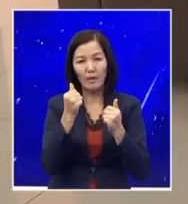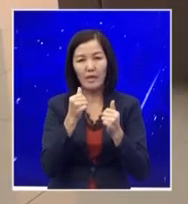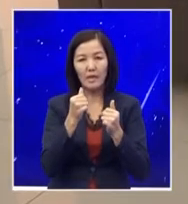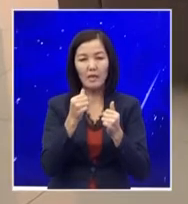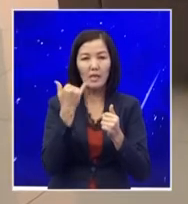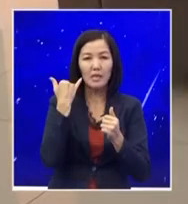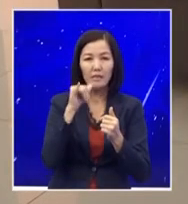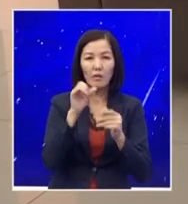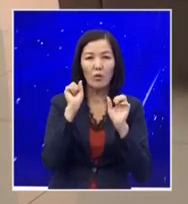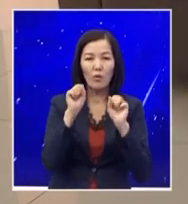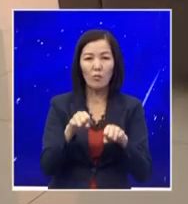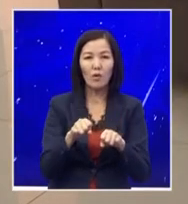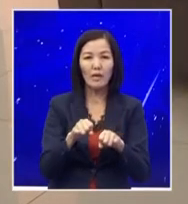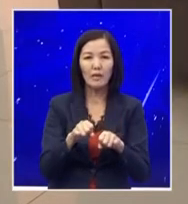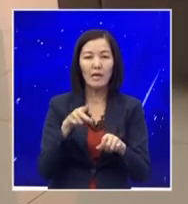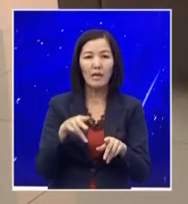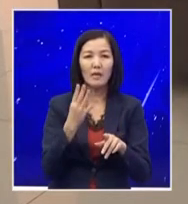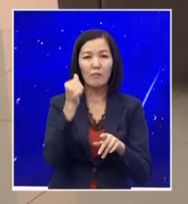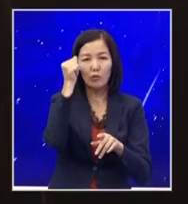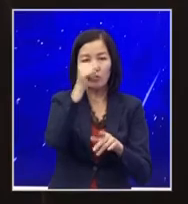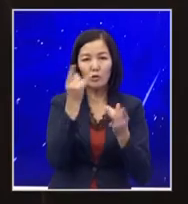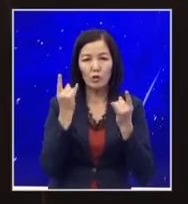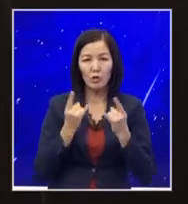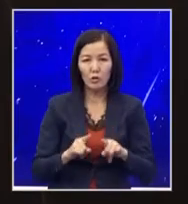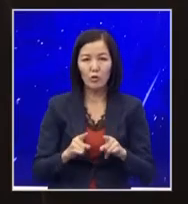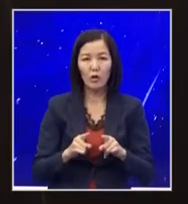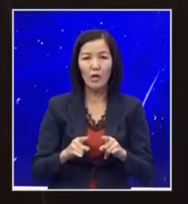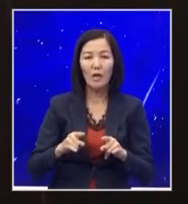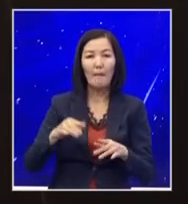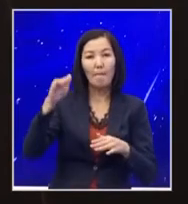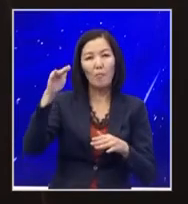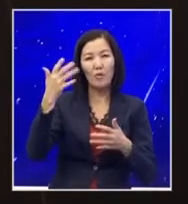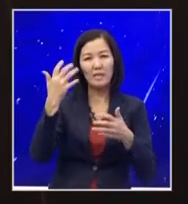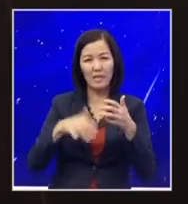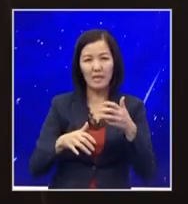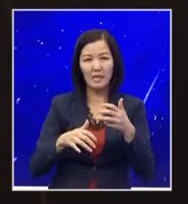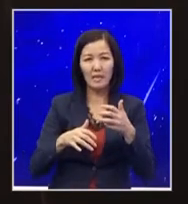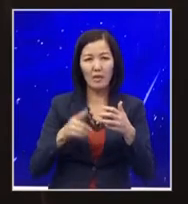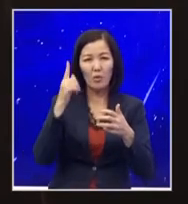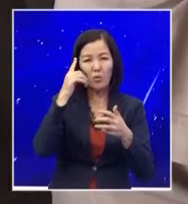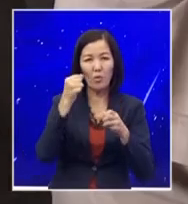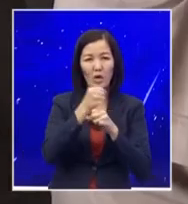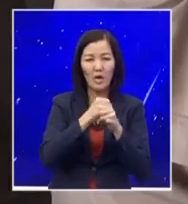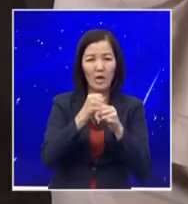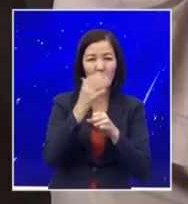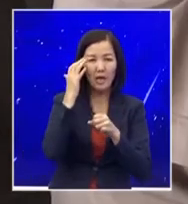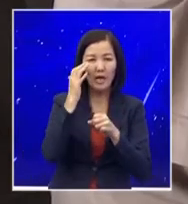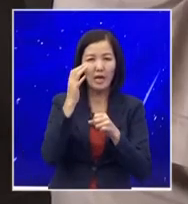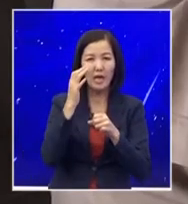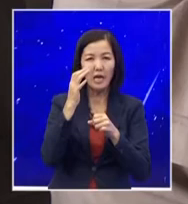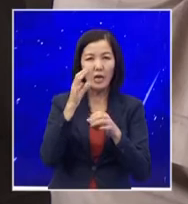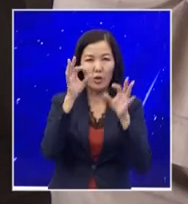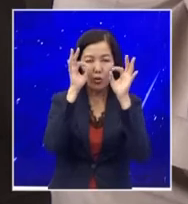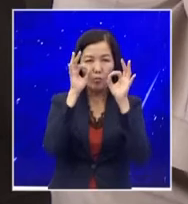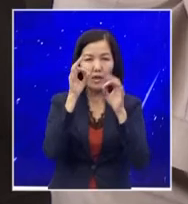болса хабарласа дейді. Ерасыл Серікқалиұлы 2004 жылы туған, сұңғақ бойлы, қоңыр қара шашты, домалақ көзді